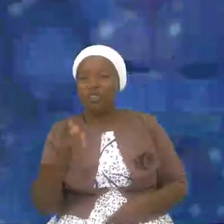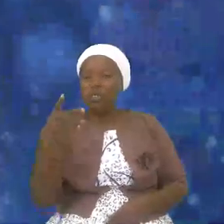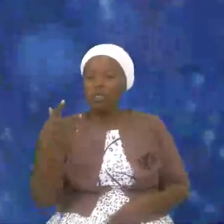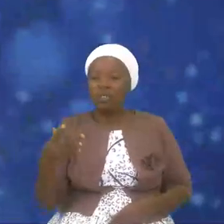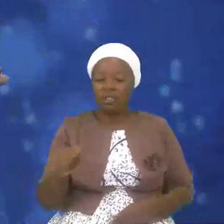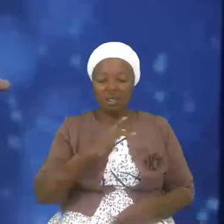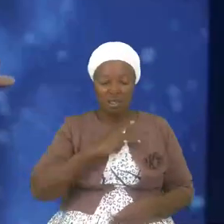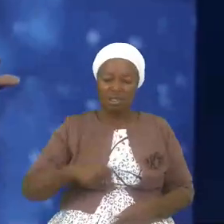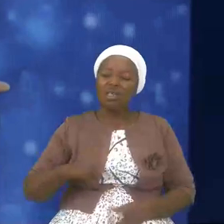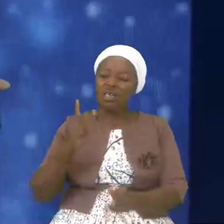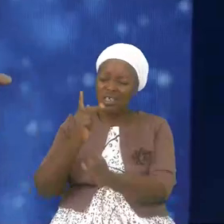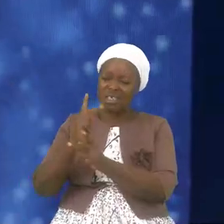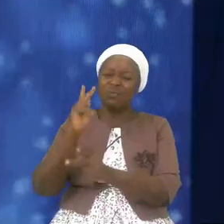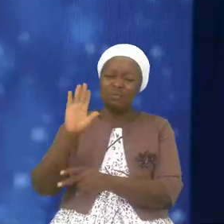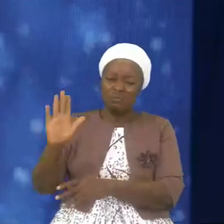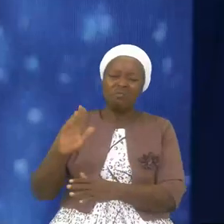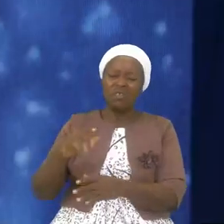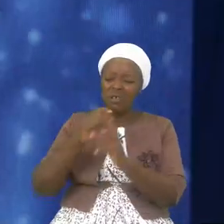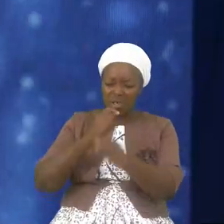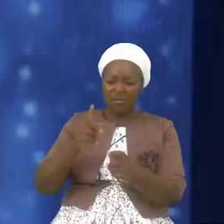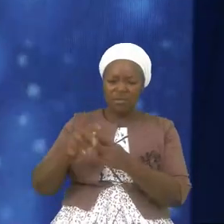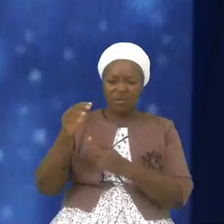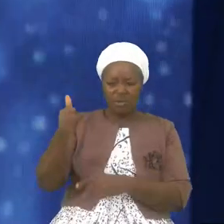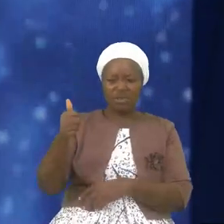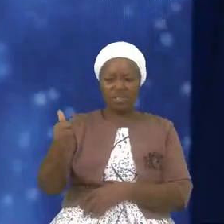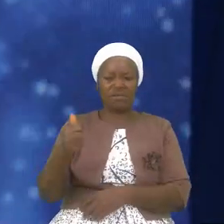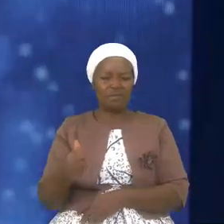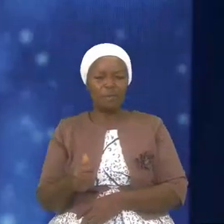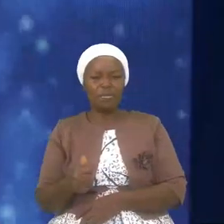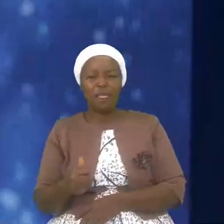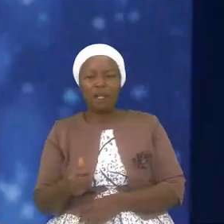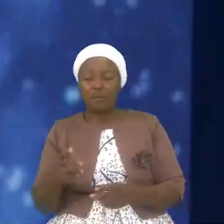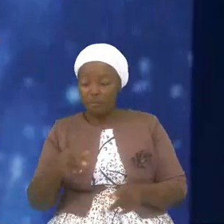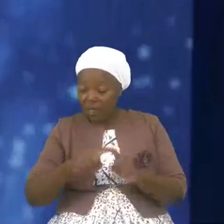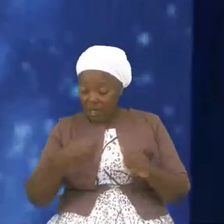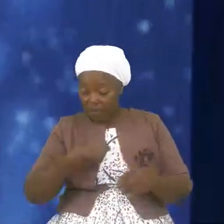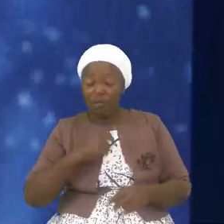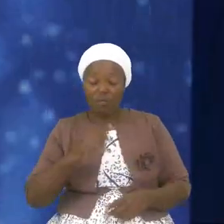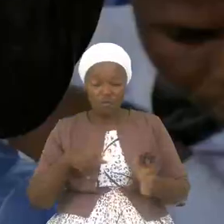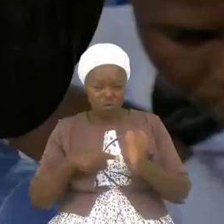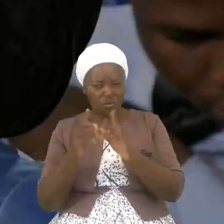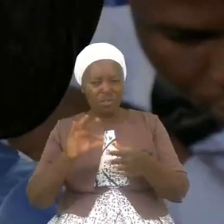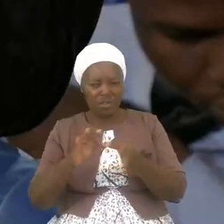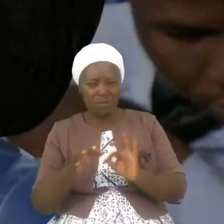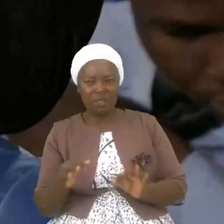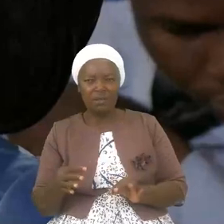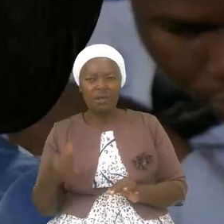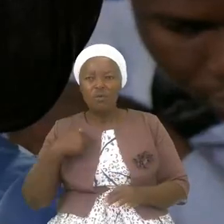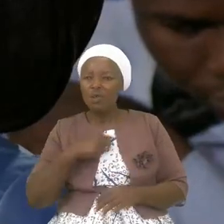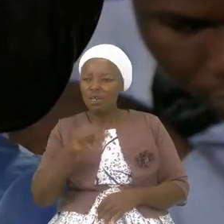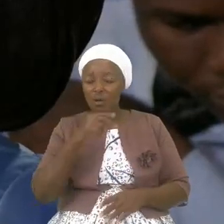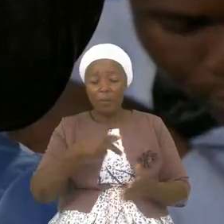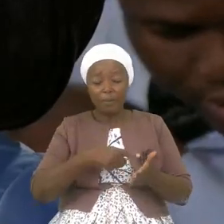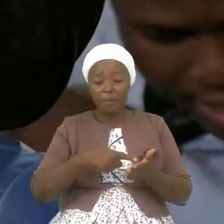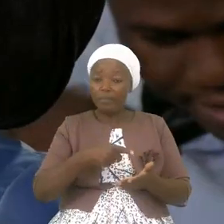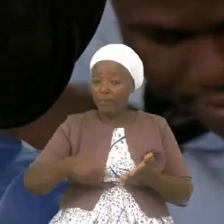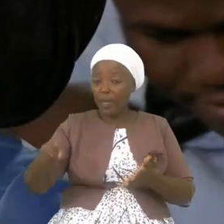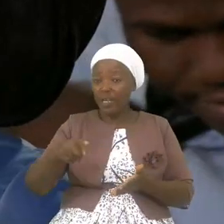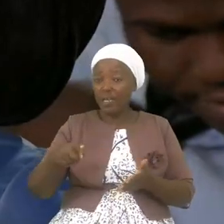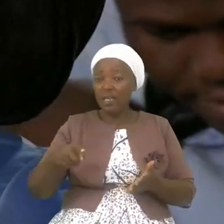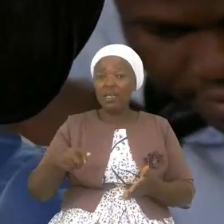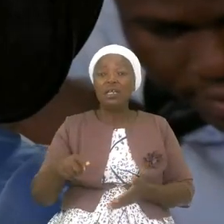tes cadeaux, tes dons, mais je vais te donner l'explication. Nous avons besoin des interprètes fidèles dans nos églises.